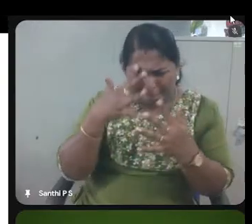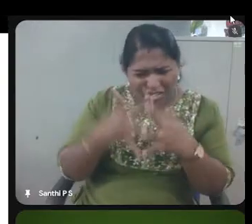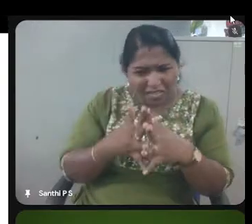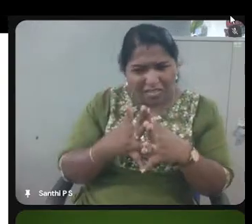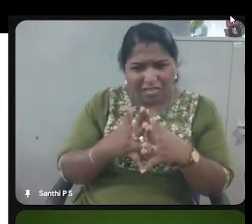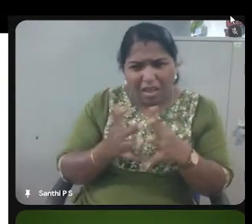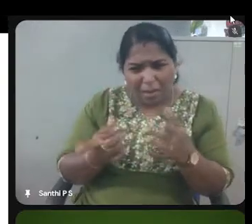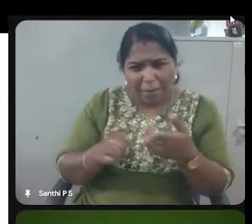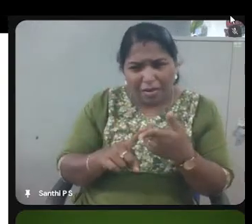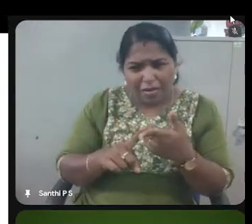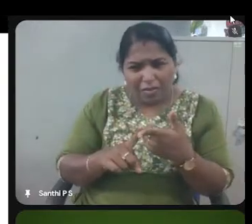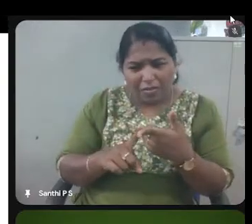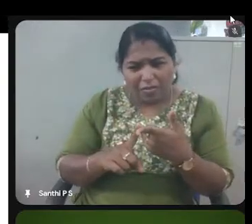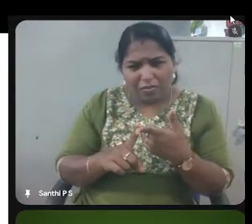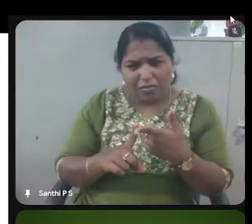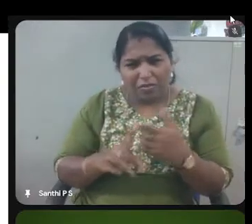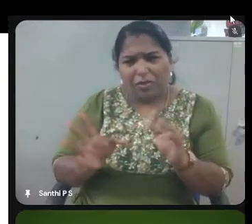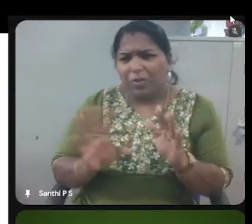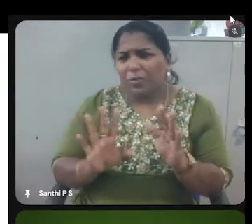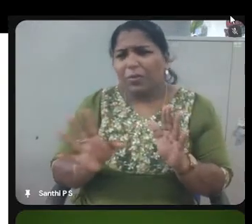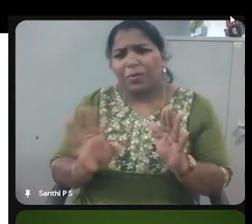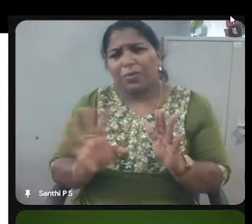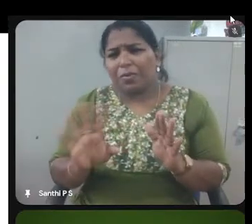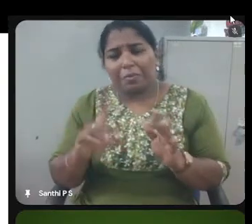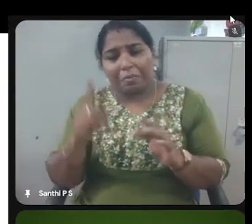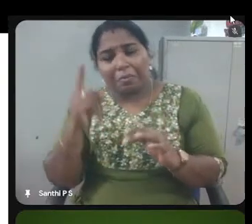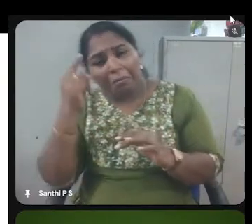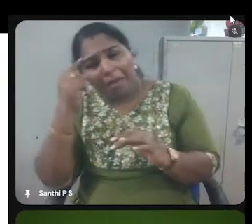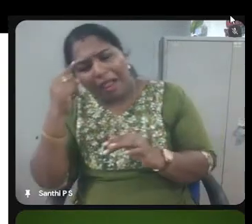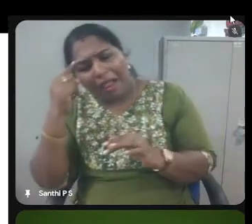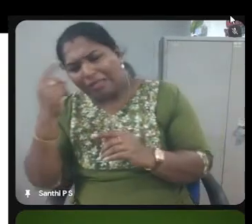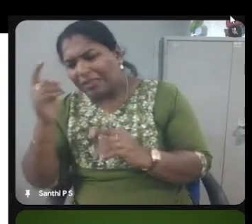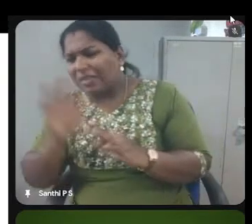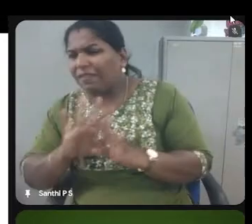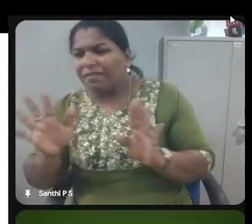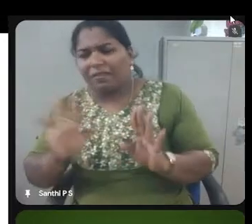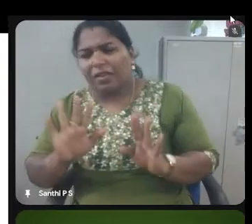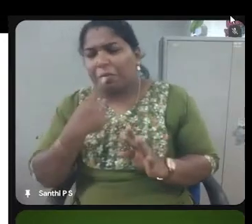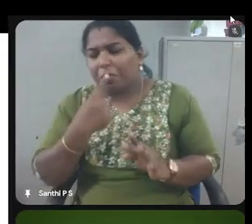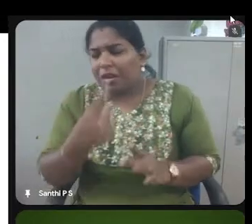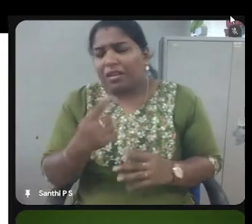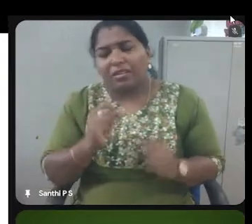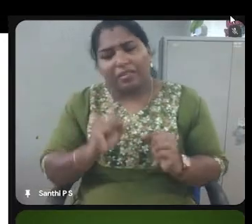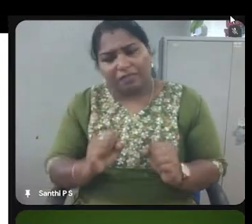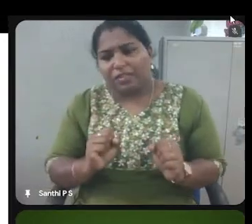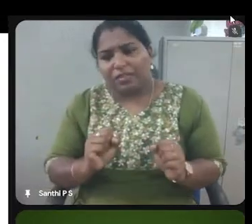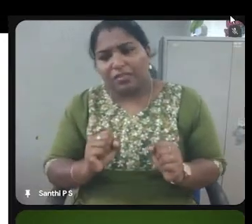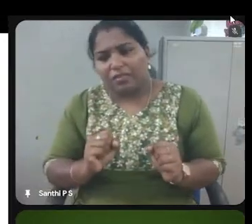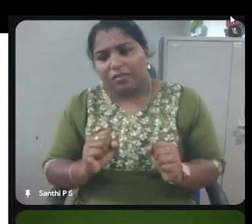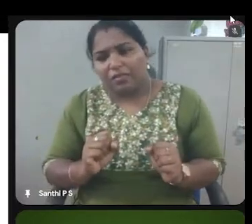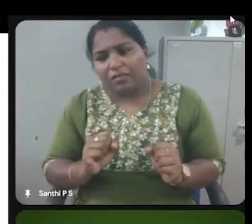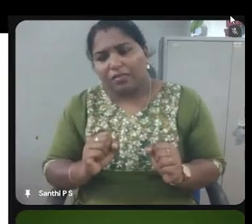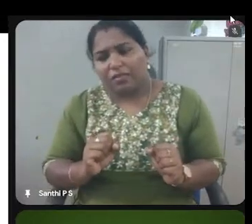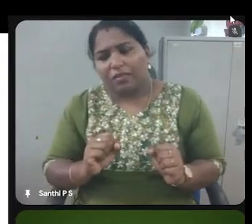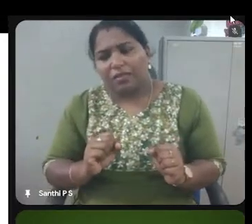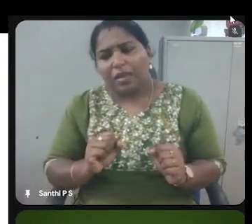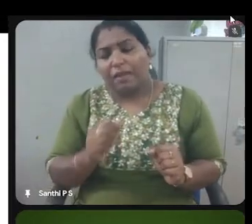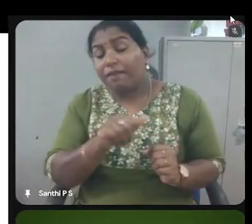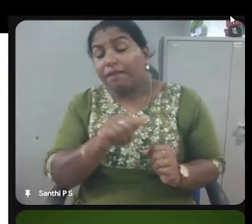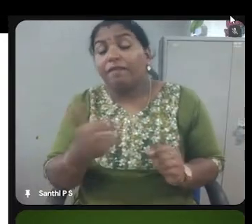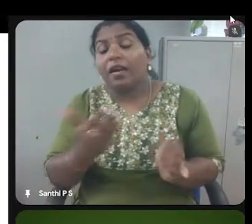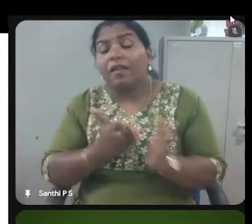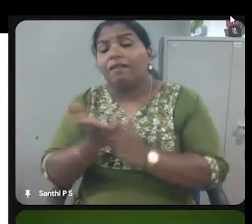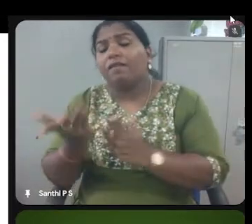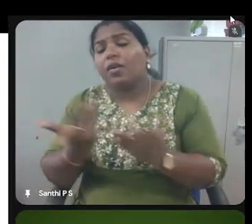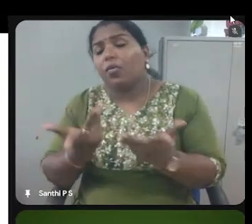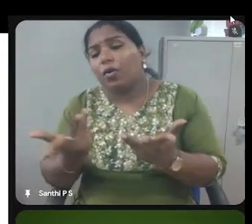അമ്മ, നമുക്ക് അങ്ങനെ മാനസികാവസ്ഥ ബാധിക്കുമോ ഇല്ലയോ എന്ന് നമുക്ക് പറയാൻ പറ്റത്തില്ല. അപ്പൊ നമുക്ക് വേറെ ഓൾട്ടർനേറ്റീവ്സ്